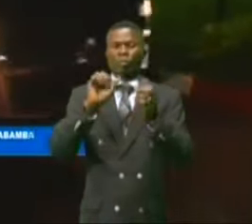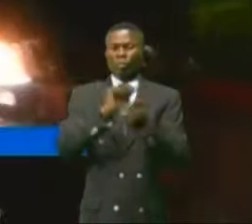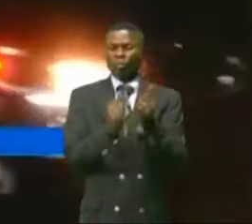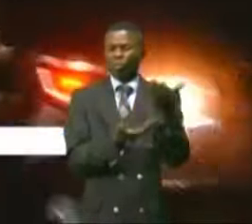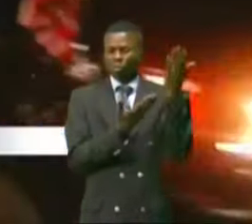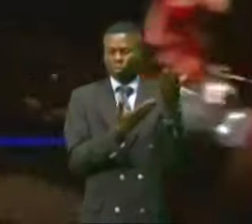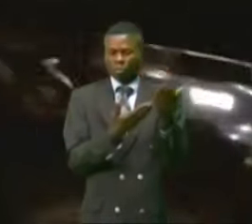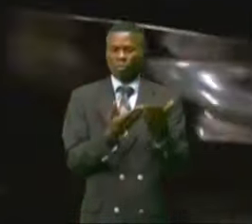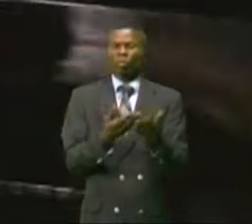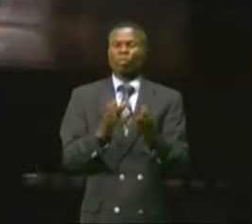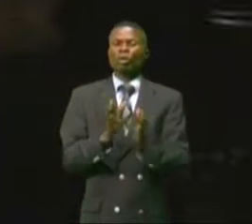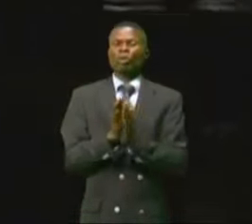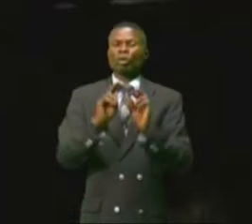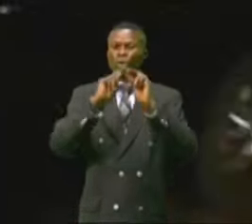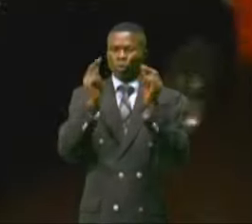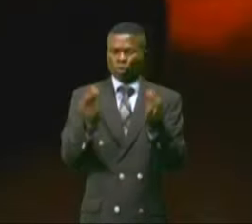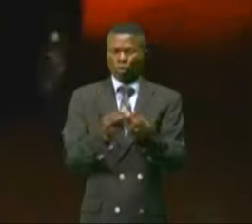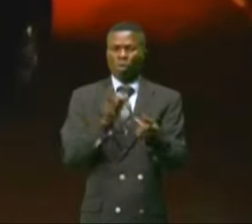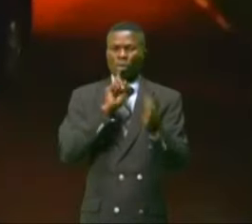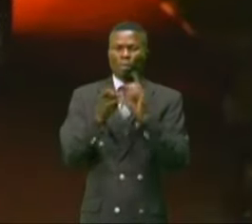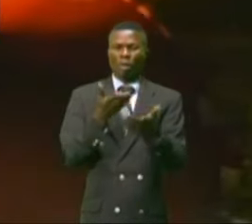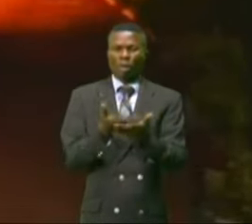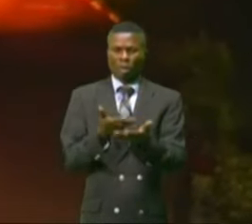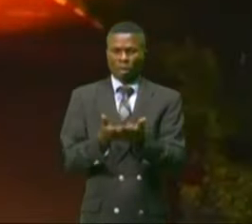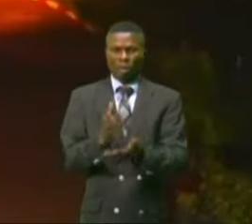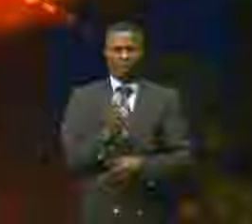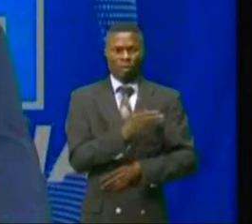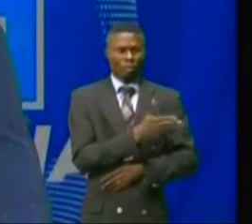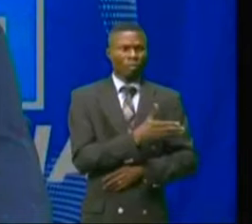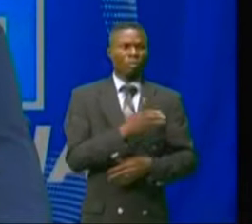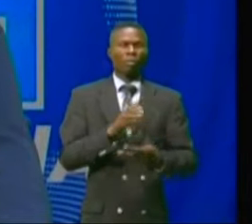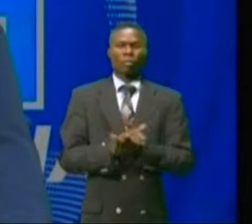mutuel ont été aussi abordés.